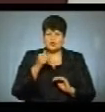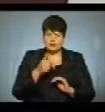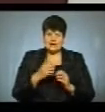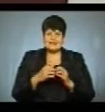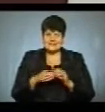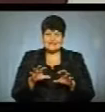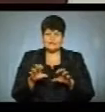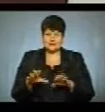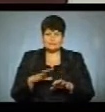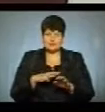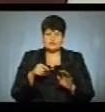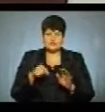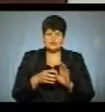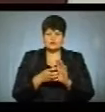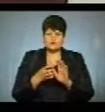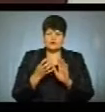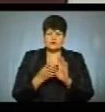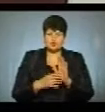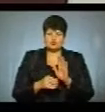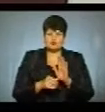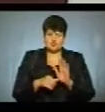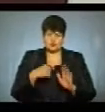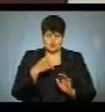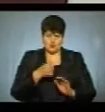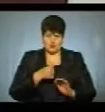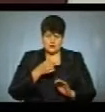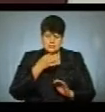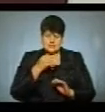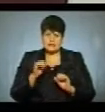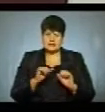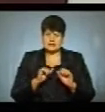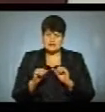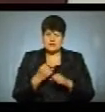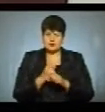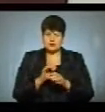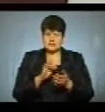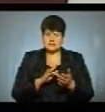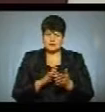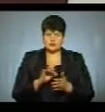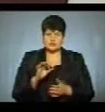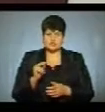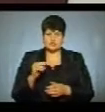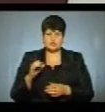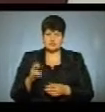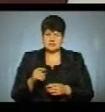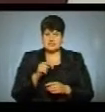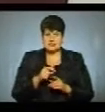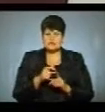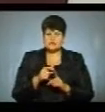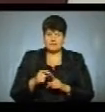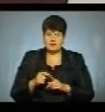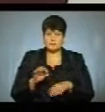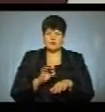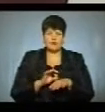її діагностували у 1996-му, розповіла керівниця обласного лабораторного центру Оксана Чайчук. За її словами,